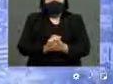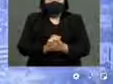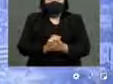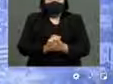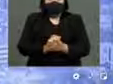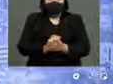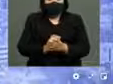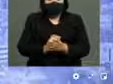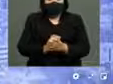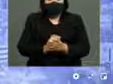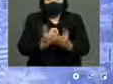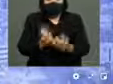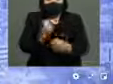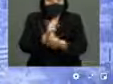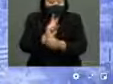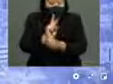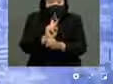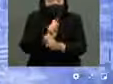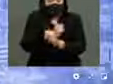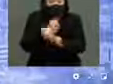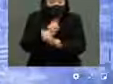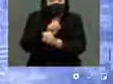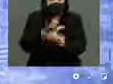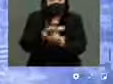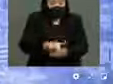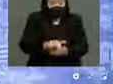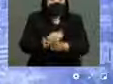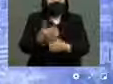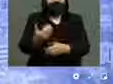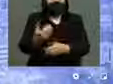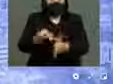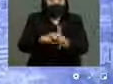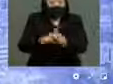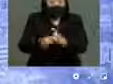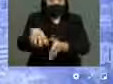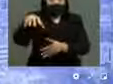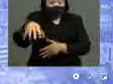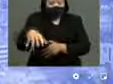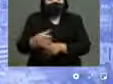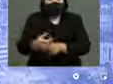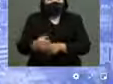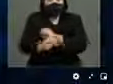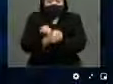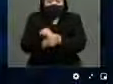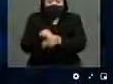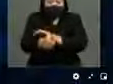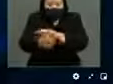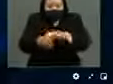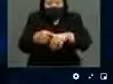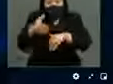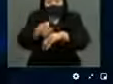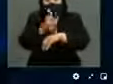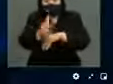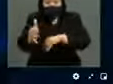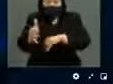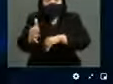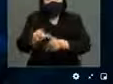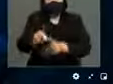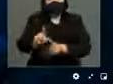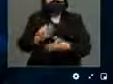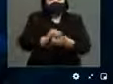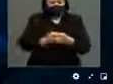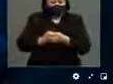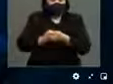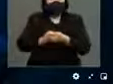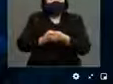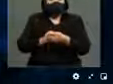ำเนินการไปแล้วอย่างที่ว่านะครับการควบคุมการจัดตั้งจุดตรวจการควบคุมการหลบหนีออกจากรอบแคมป์ทั้งหลายต้องขอความร่วมมือจาก